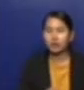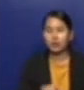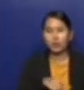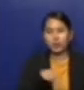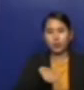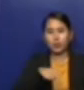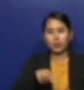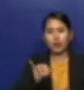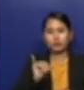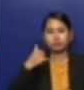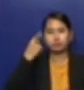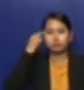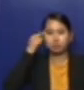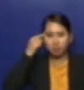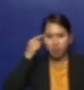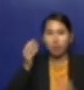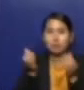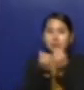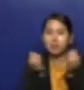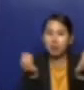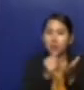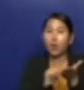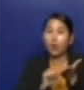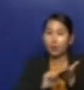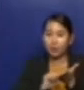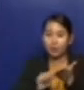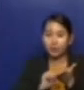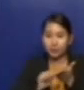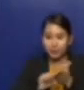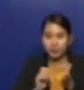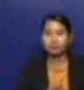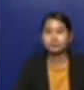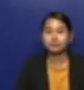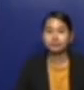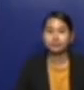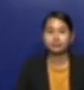แล้วที่จะไปแก้รัฐธรรมนูญ